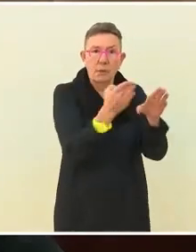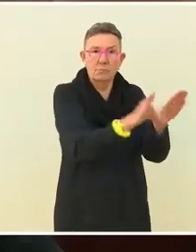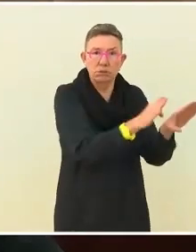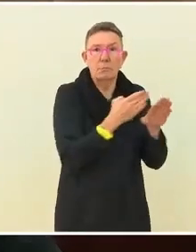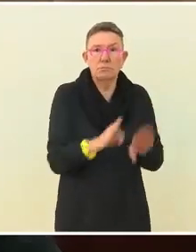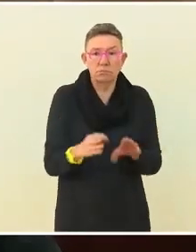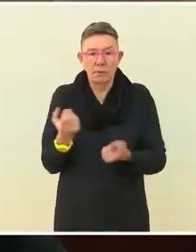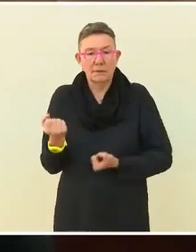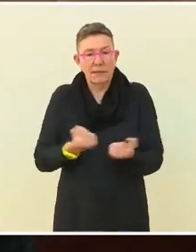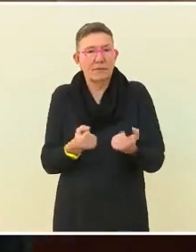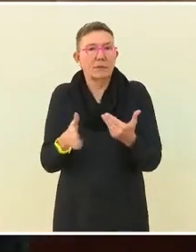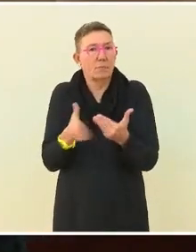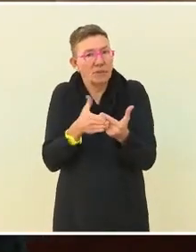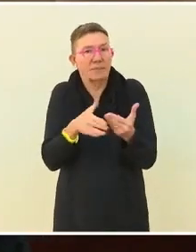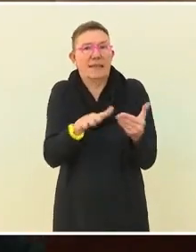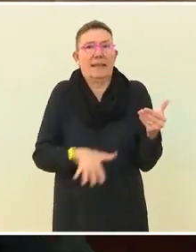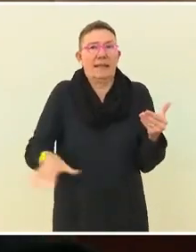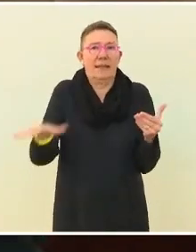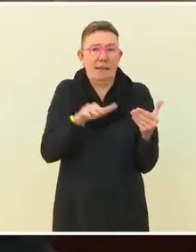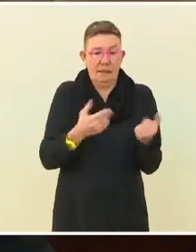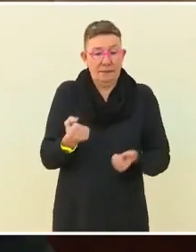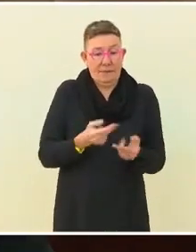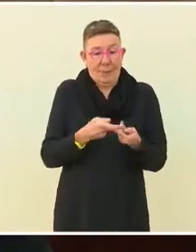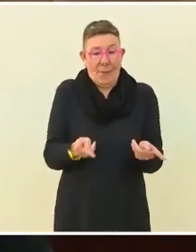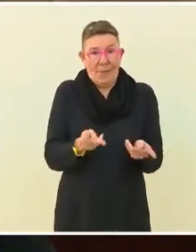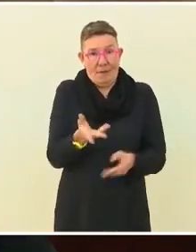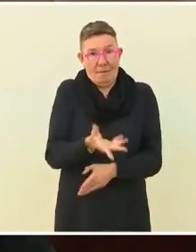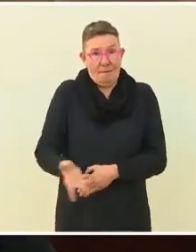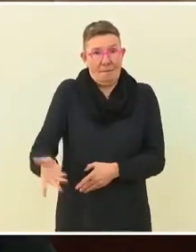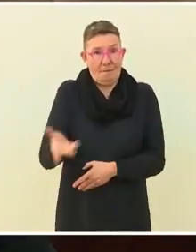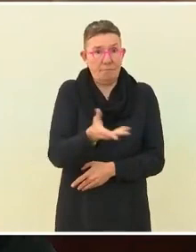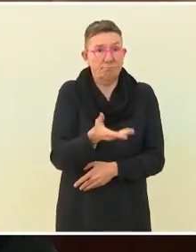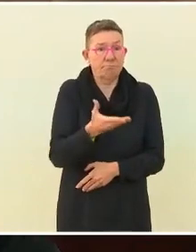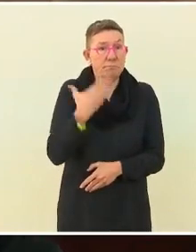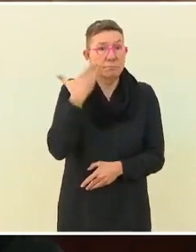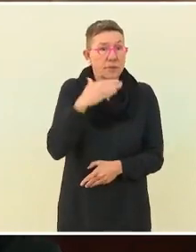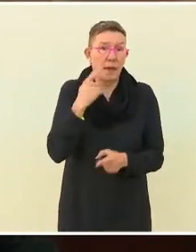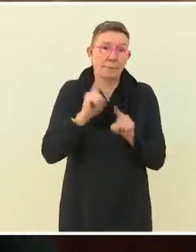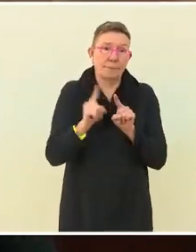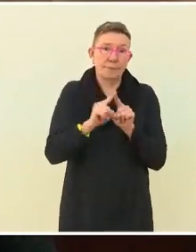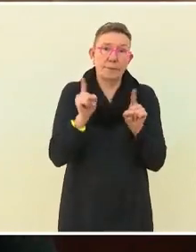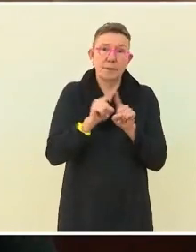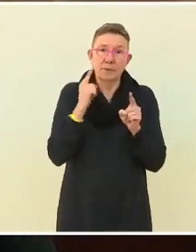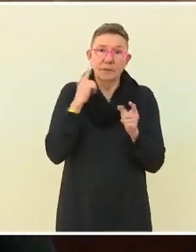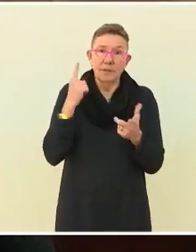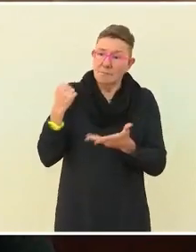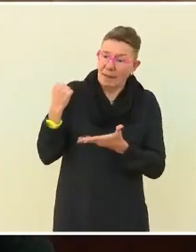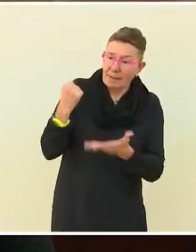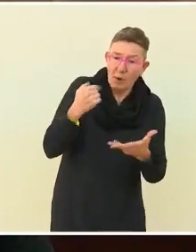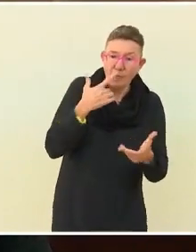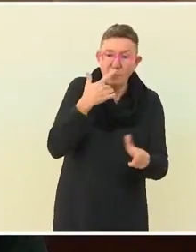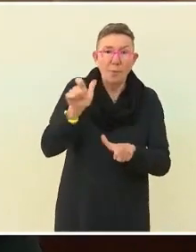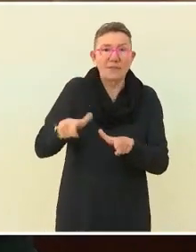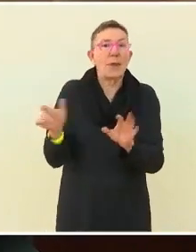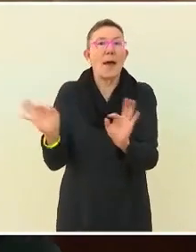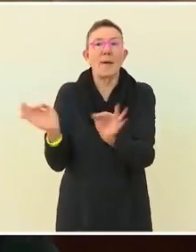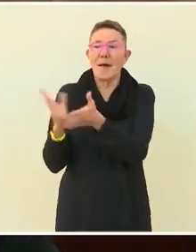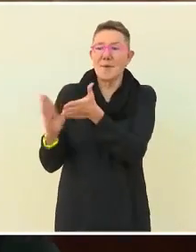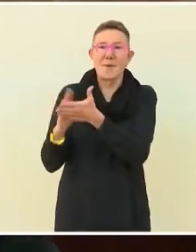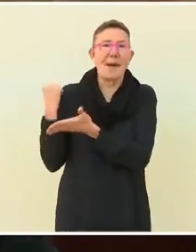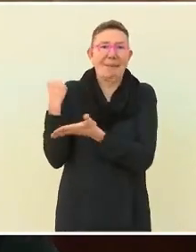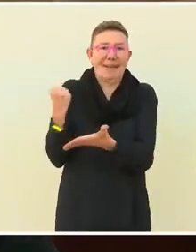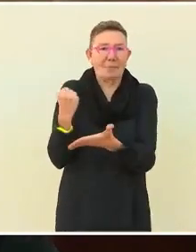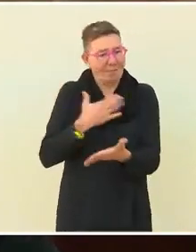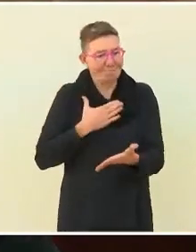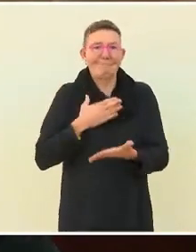de proximité. Ces services publics qui sont, vous le savez, le patrimoine de ceux qui n'en ont pas. Avec 7